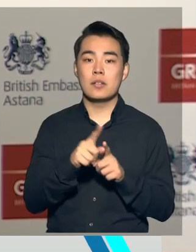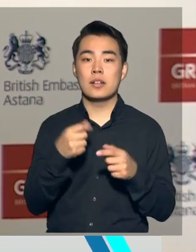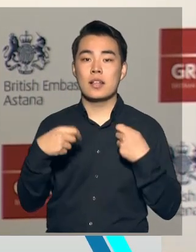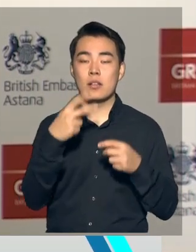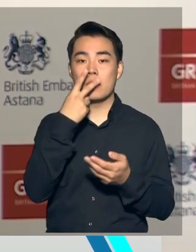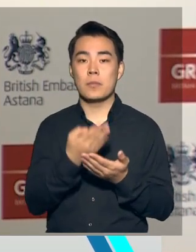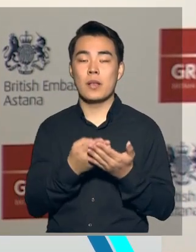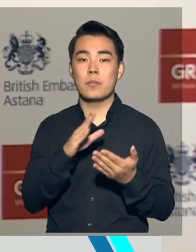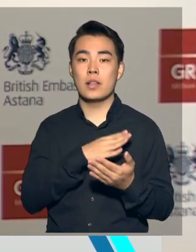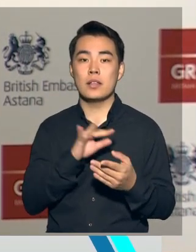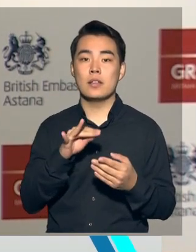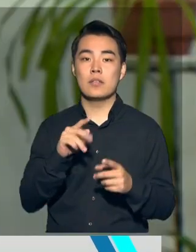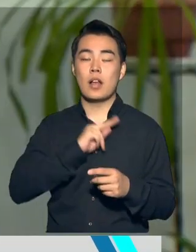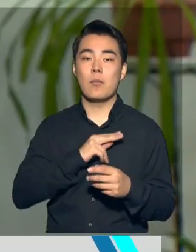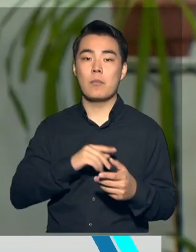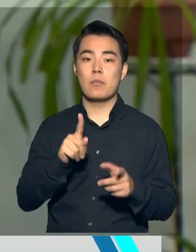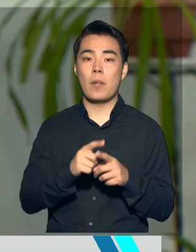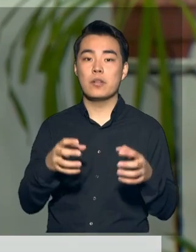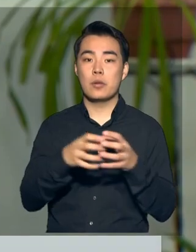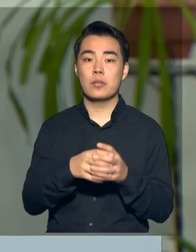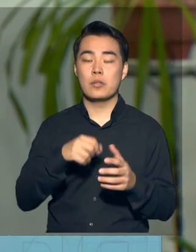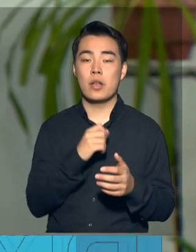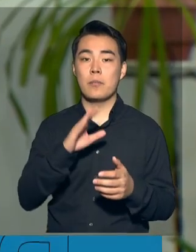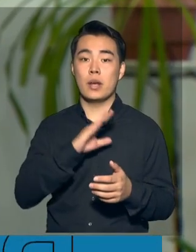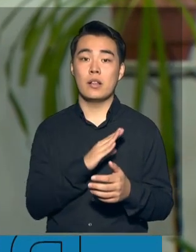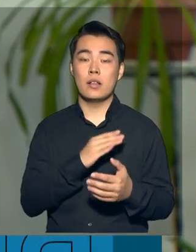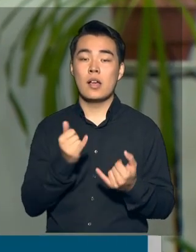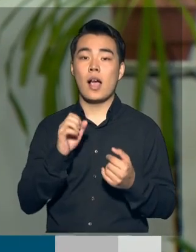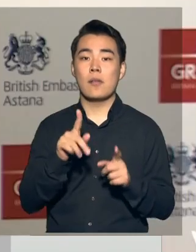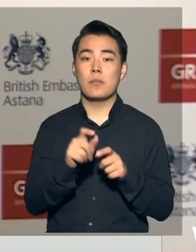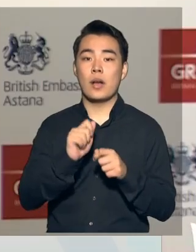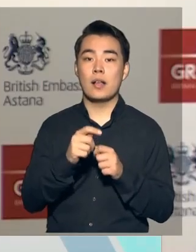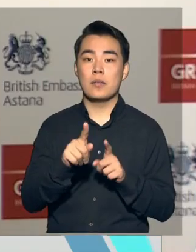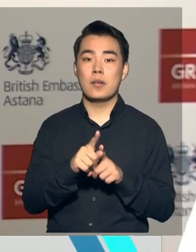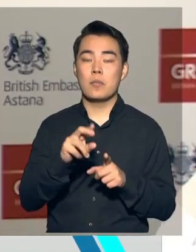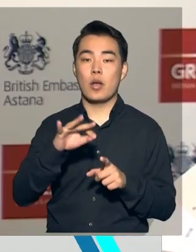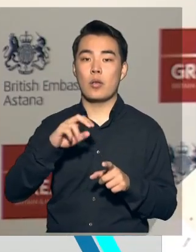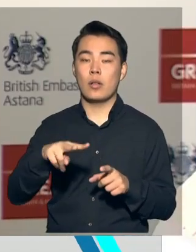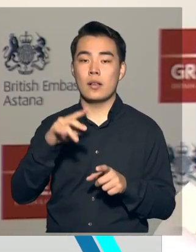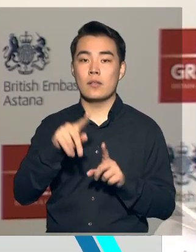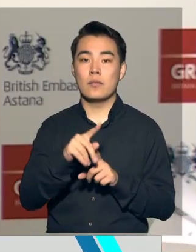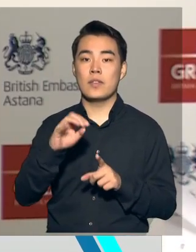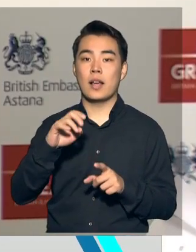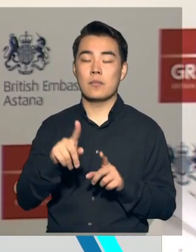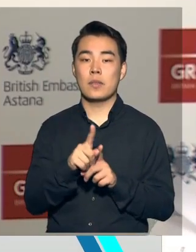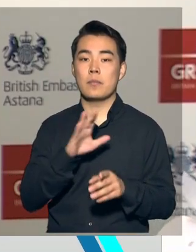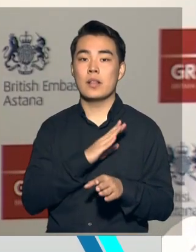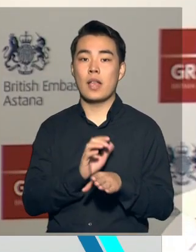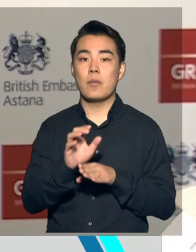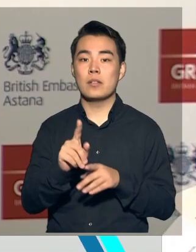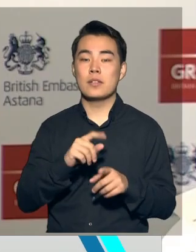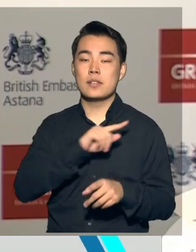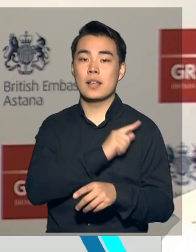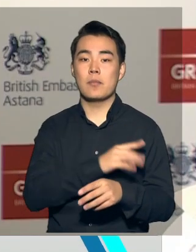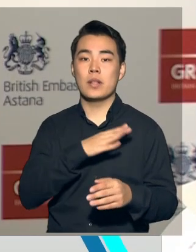рынка а также продолжили работу с нашими партнерами Если говорить о Проекте который финансирует посольство Великобритании в Казахстане то он направлен на усиление